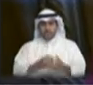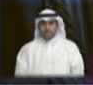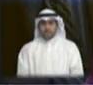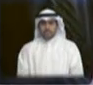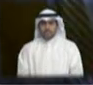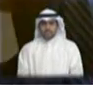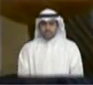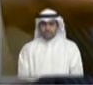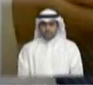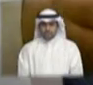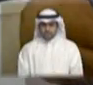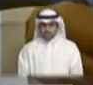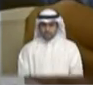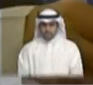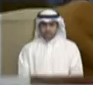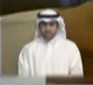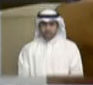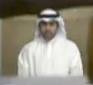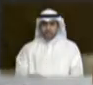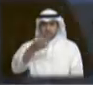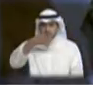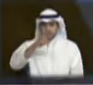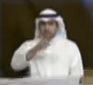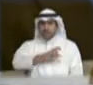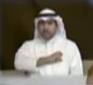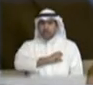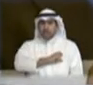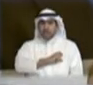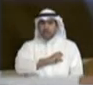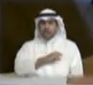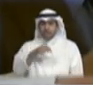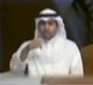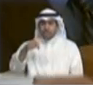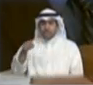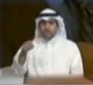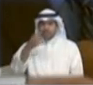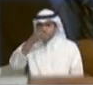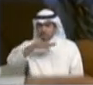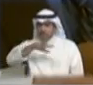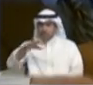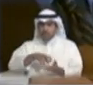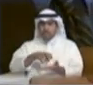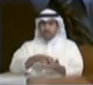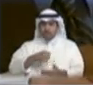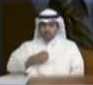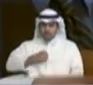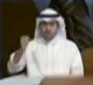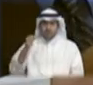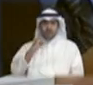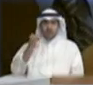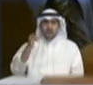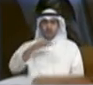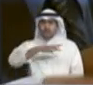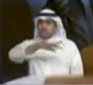الله. هذا الفقيد فقيد طبعا مو بس للكويت ولكن للأمة العربية والإسلامية، وما آثره